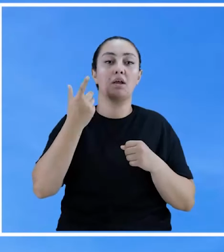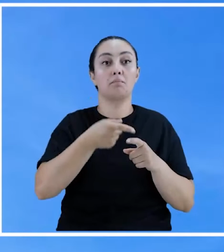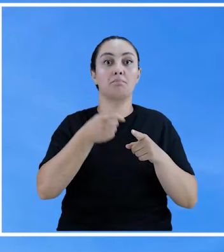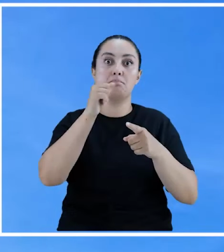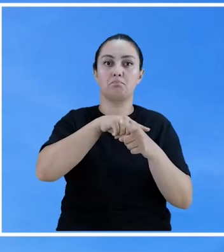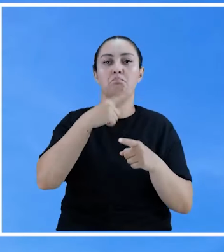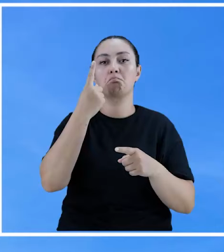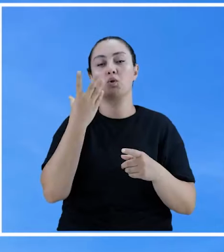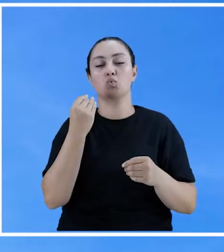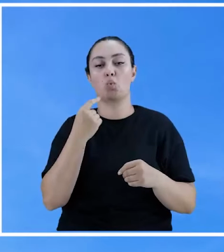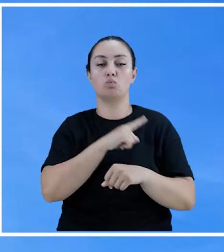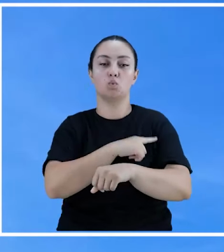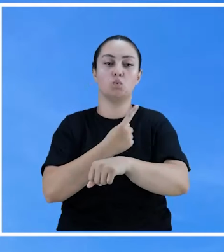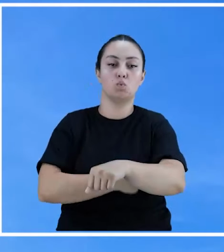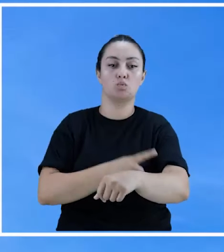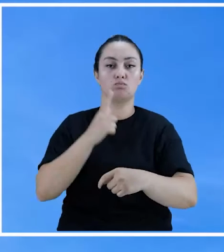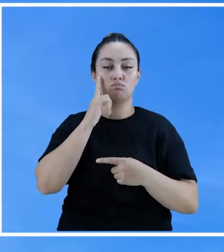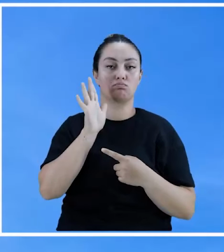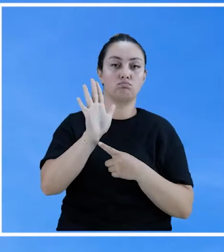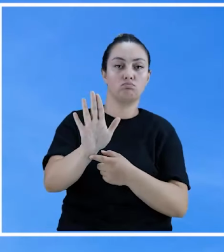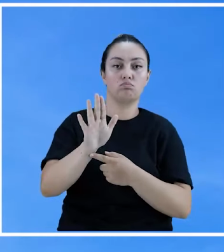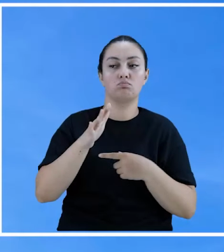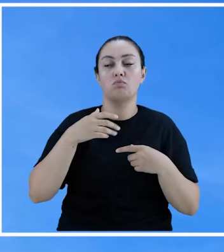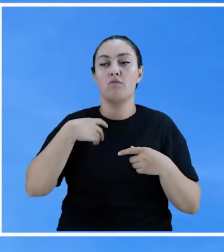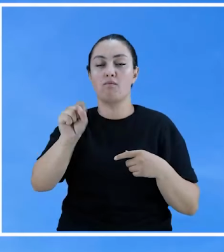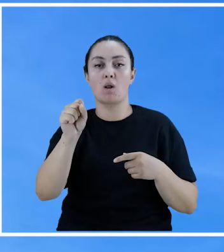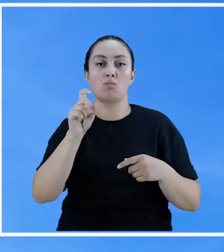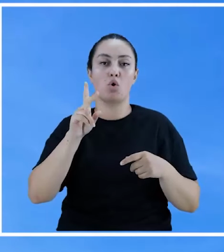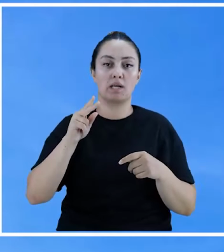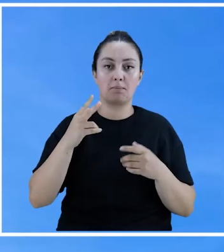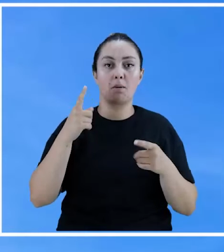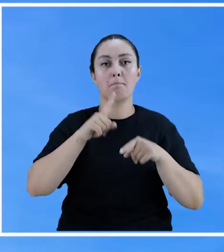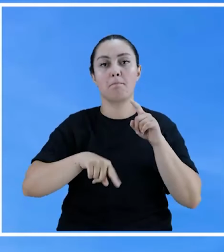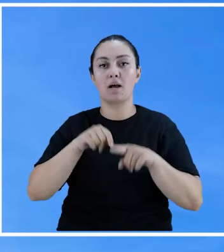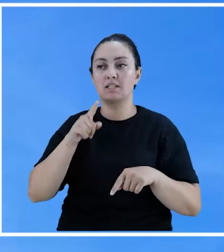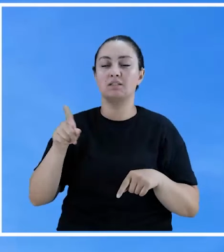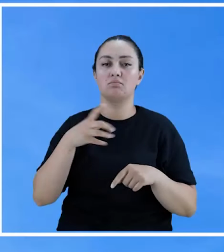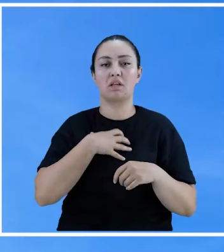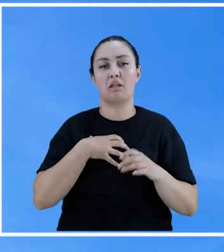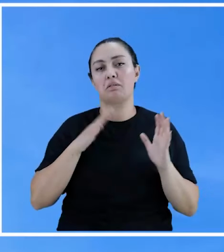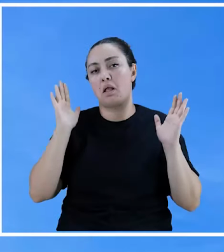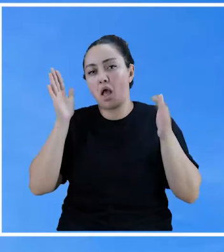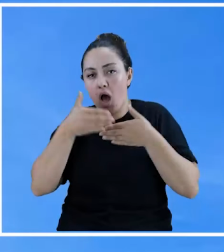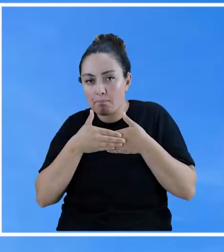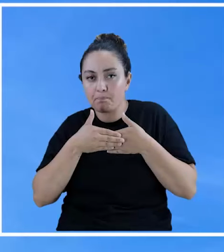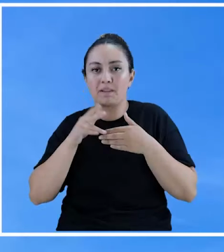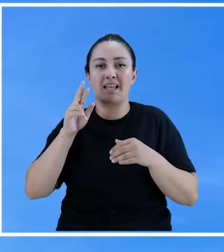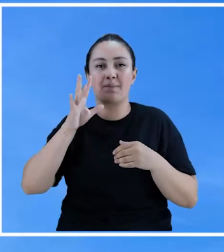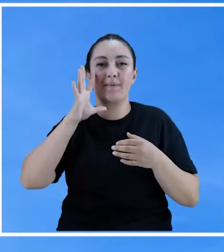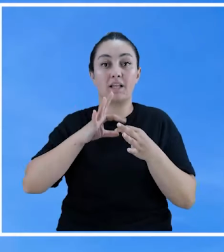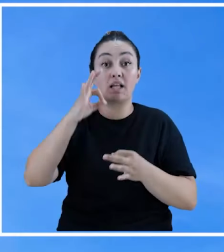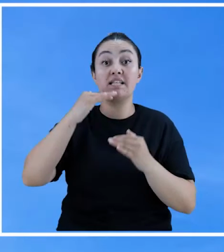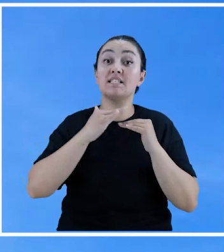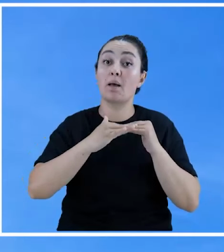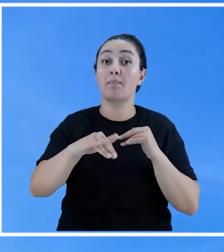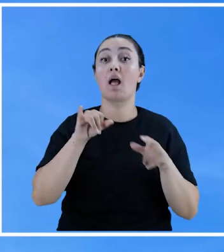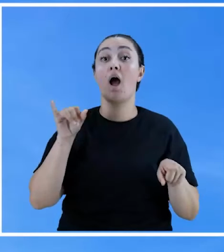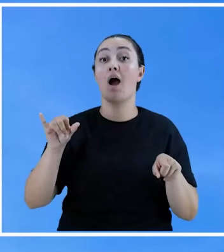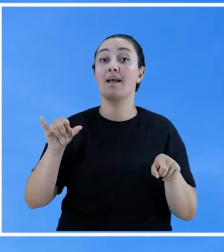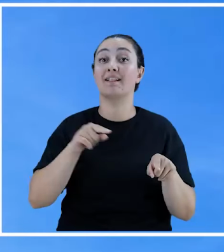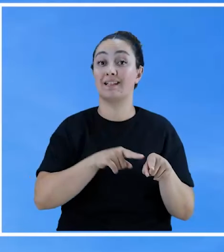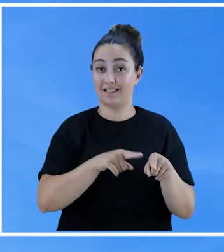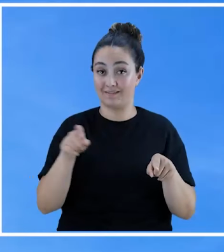bazılarımız çok iyi güç, yani yüke karşı daha rigid davranarak, bazılarımız az önce söylediğim gibi içine kapanarak reaksiyon veriyor. Zemin de